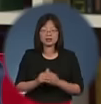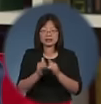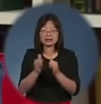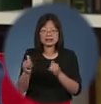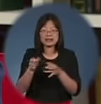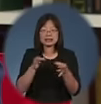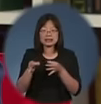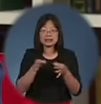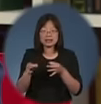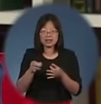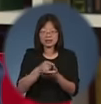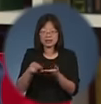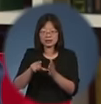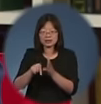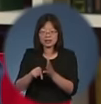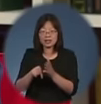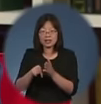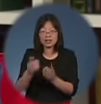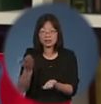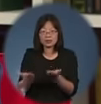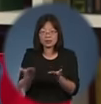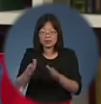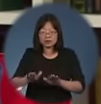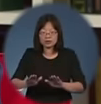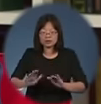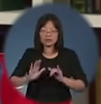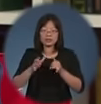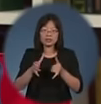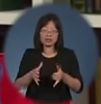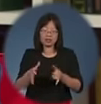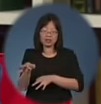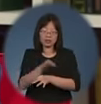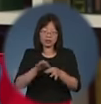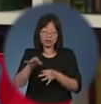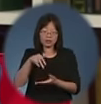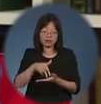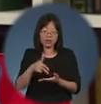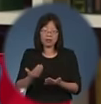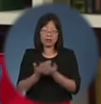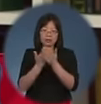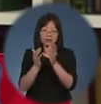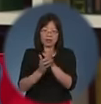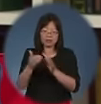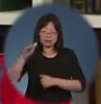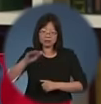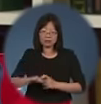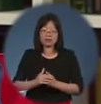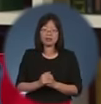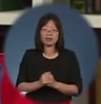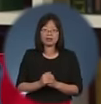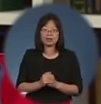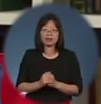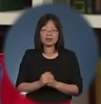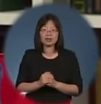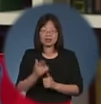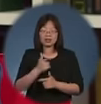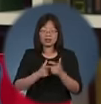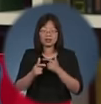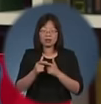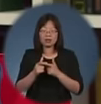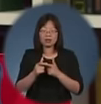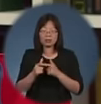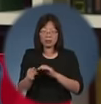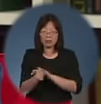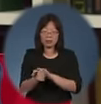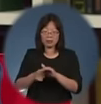시장을 쓸 때보다 지금 세상이 이게 경제적으로는 좋아졌는데 예 더